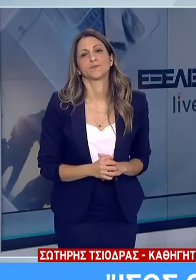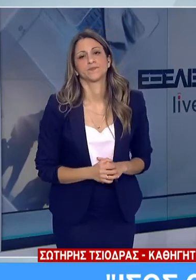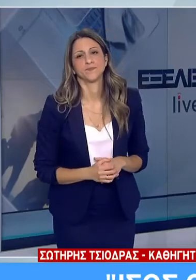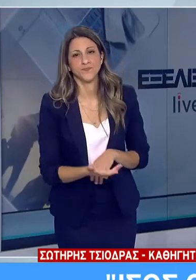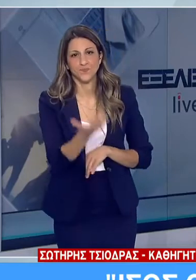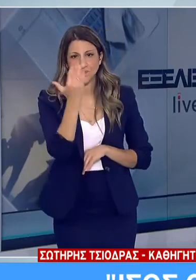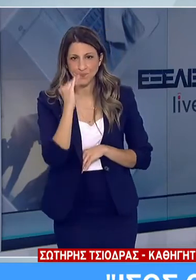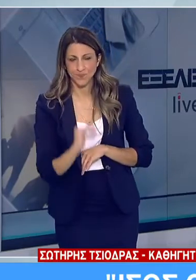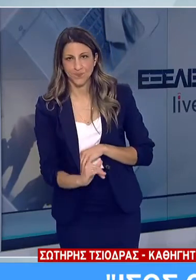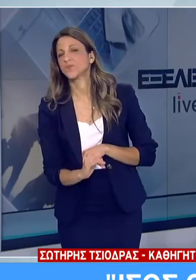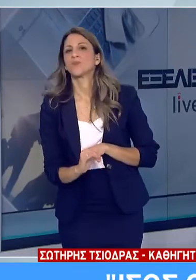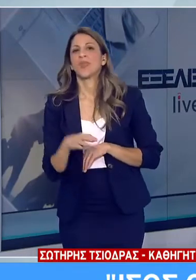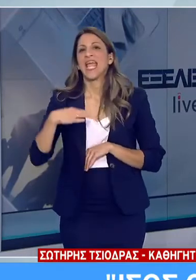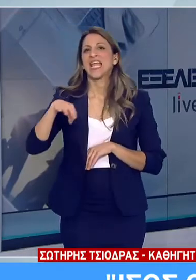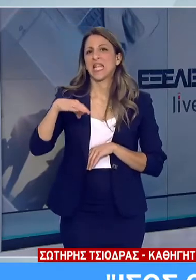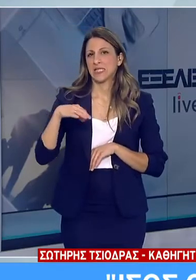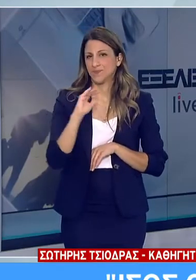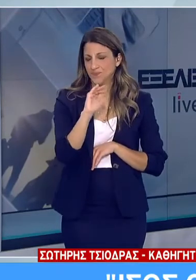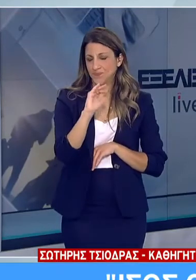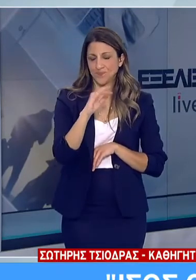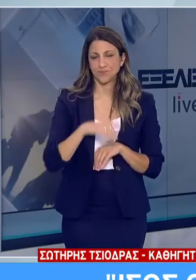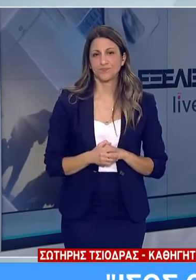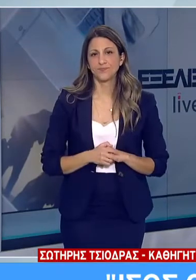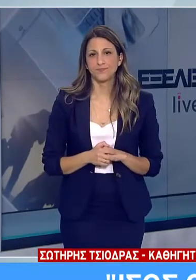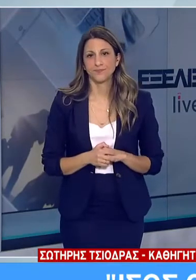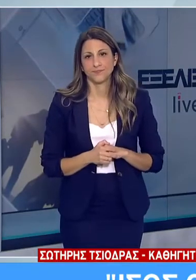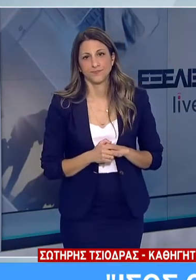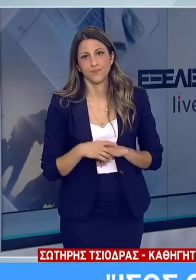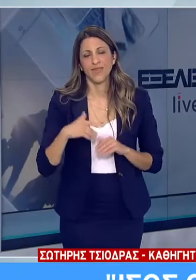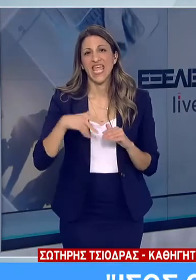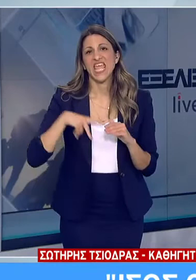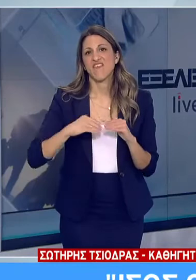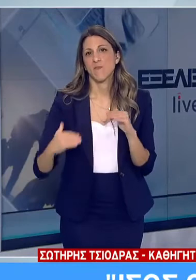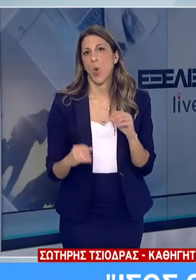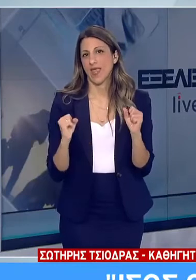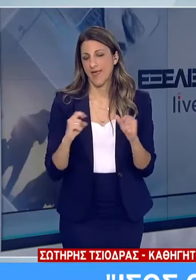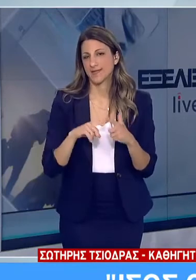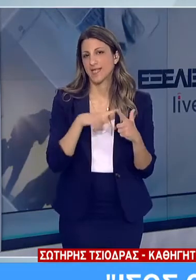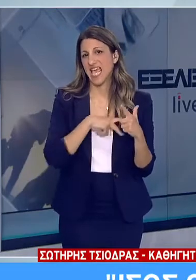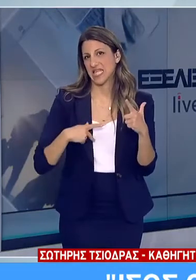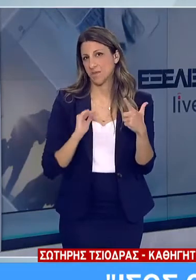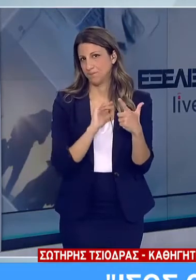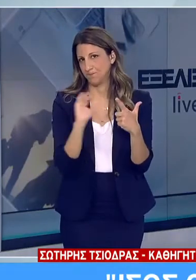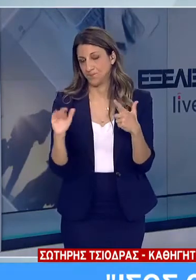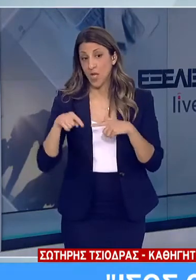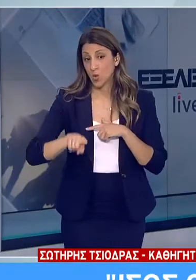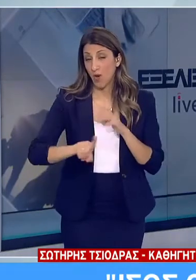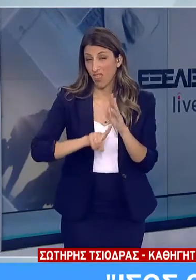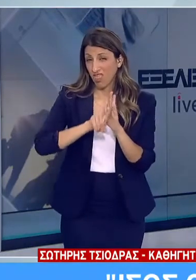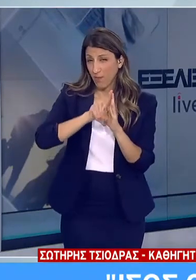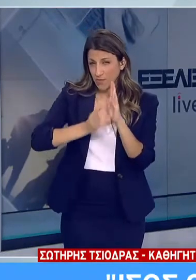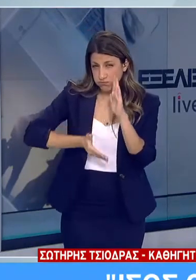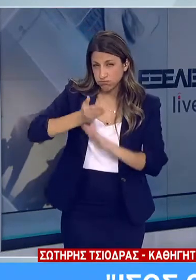Η κυρία Σουλάκη από το ιατροπίδια.gr και το Newsit. Κύριε Κοντοζαμάν και κύριε Τσιόδρα, εν όψη του επερχόμενου καύσωνα αλλά και